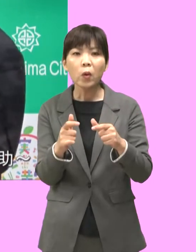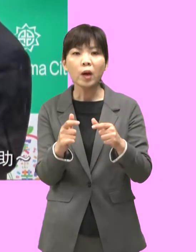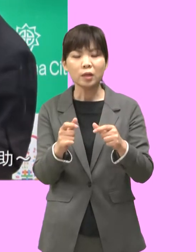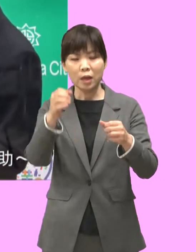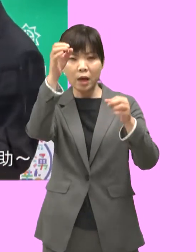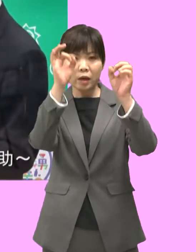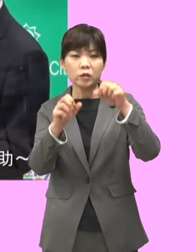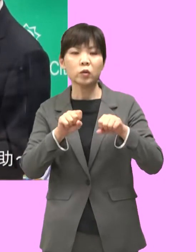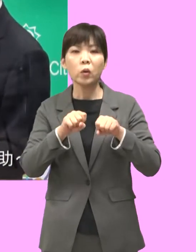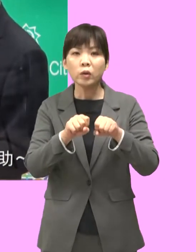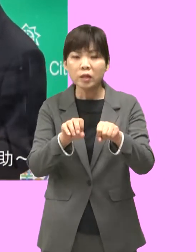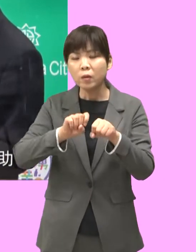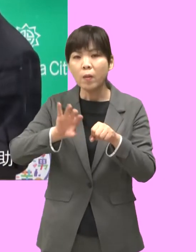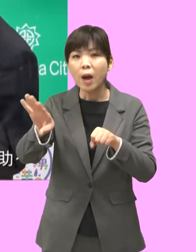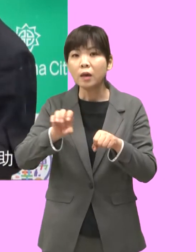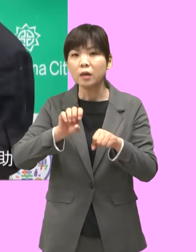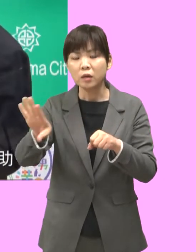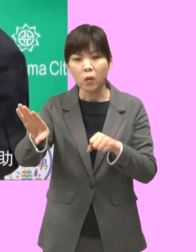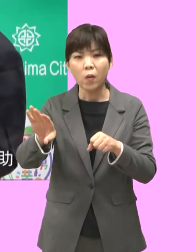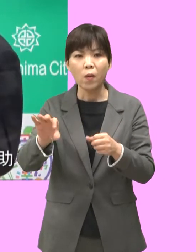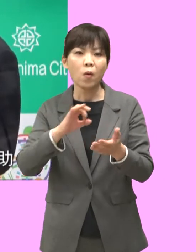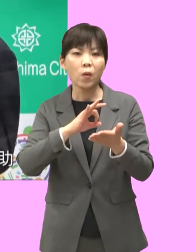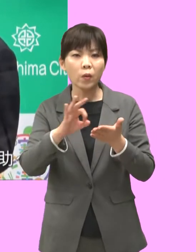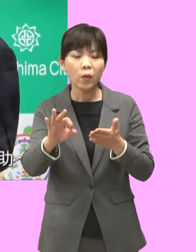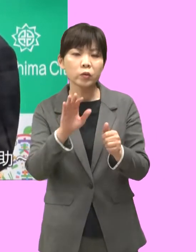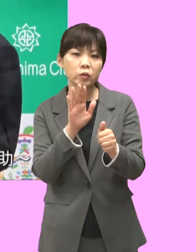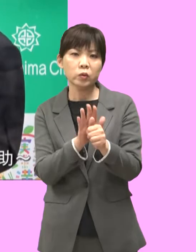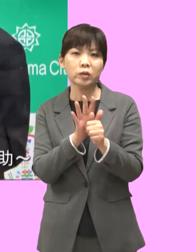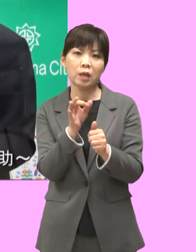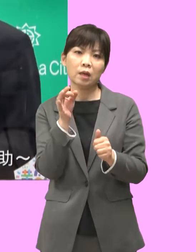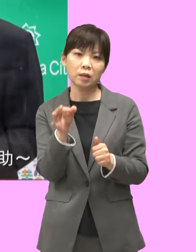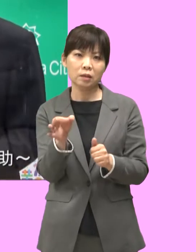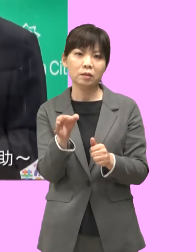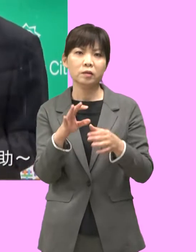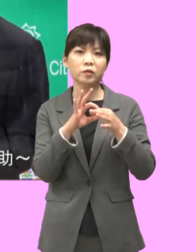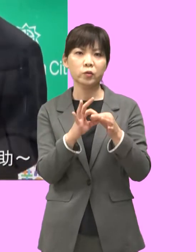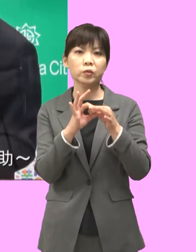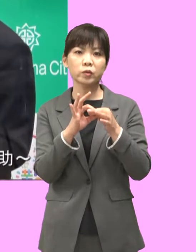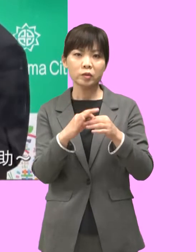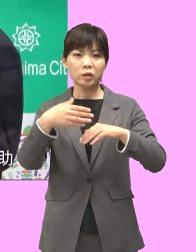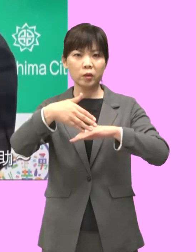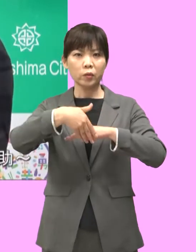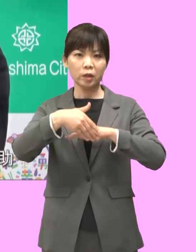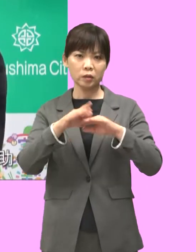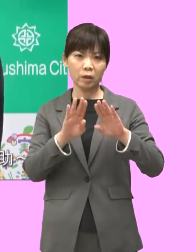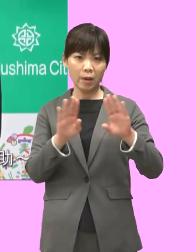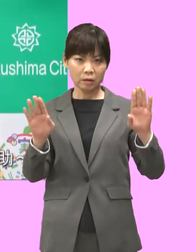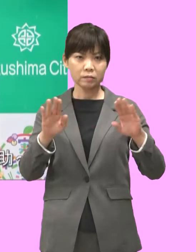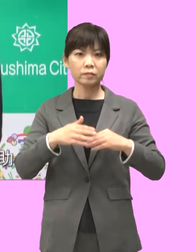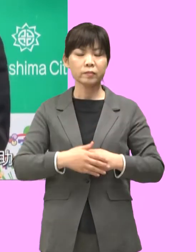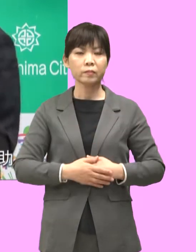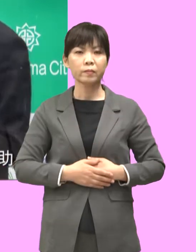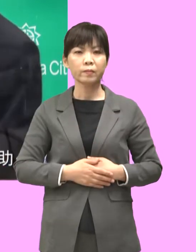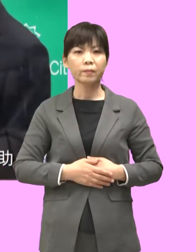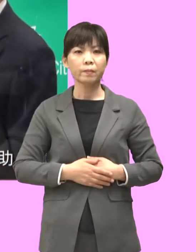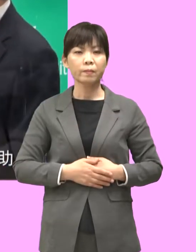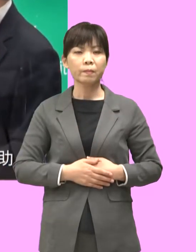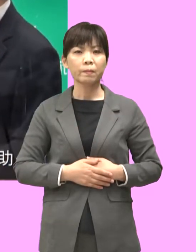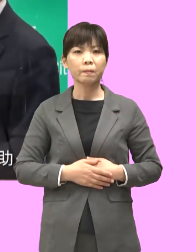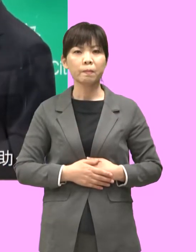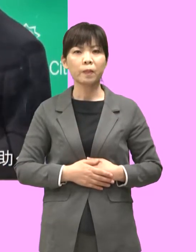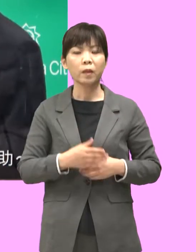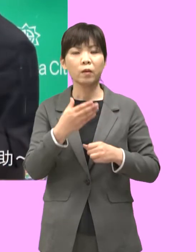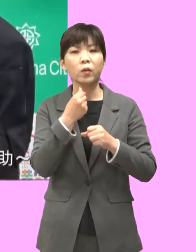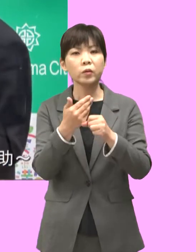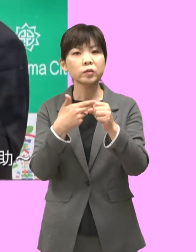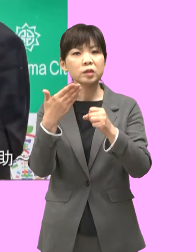の、購入助成について、受付をするというものであります。あの福島市では